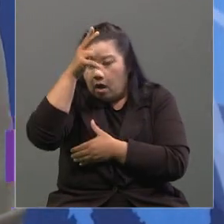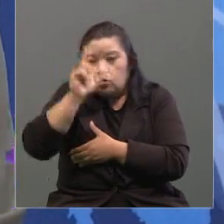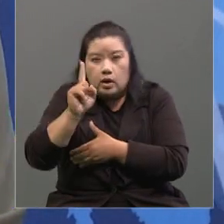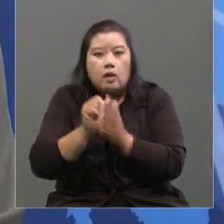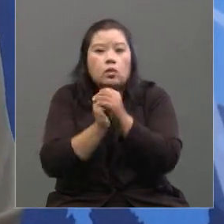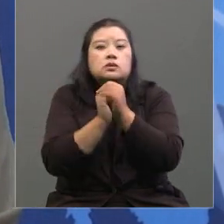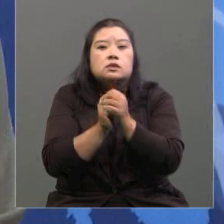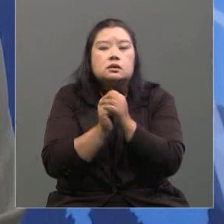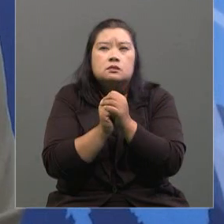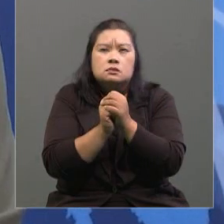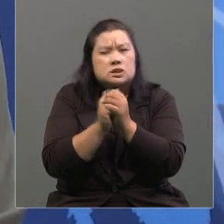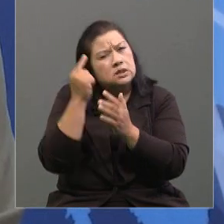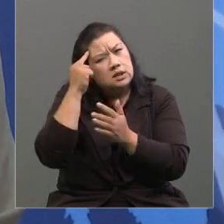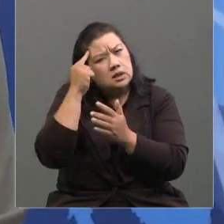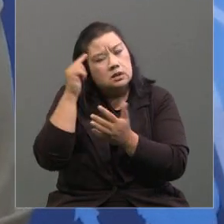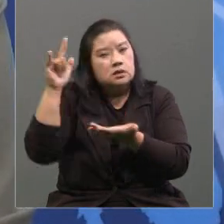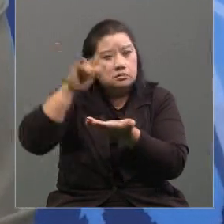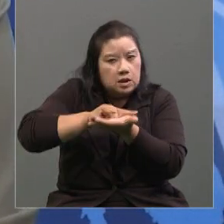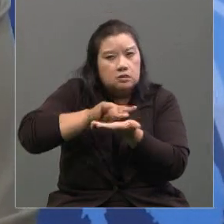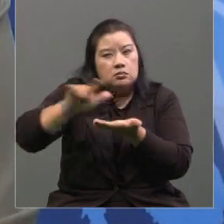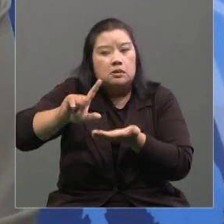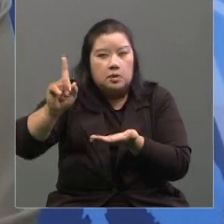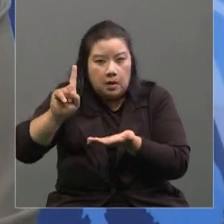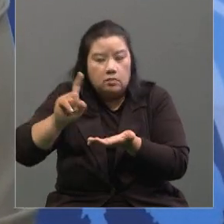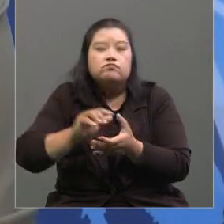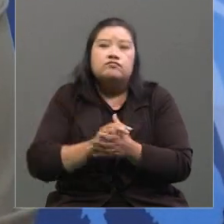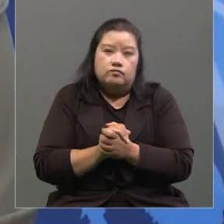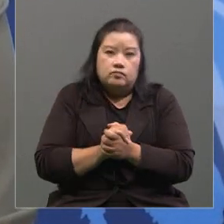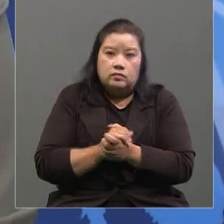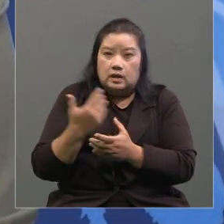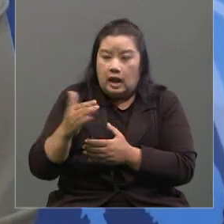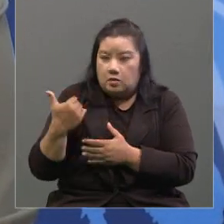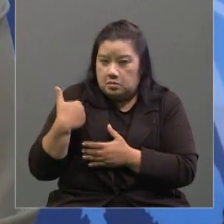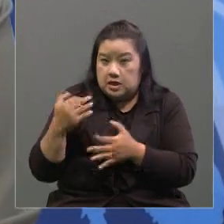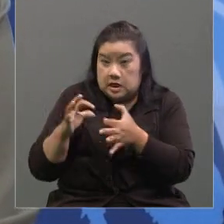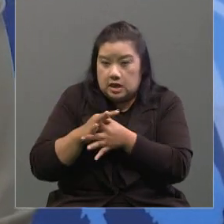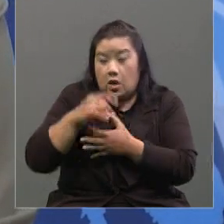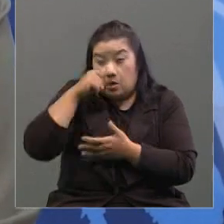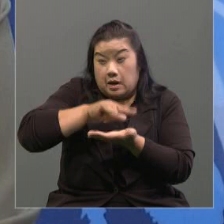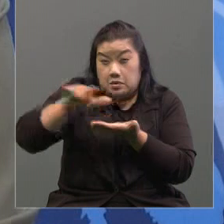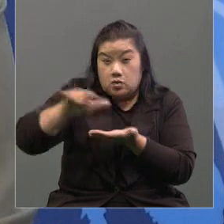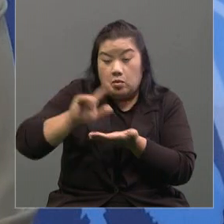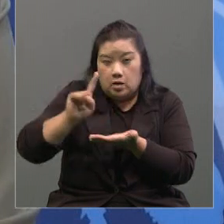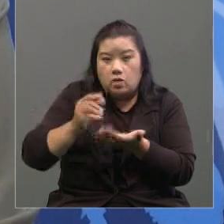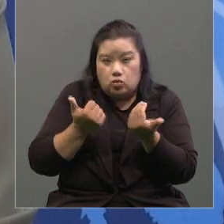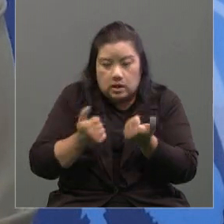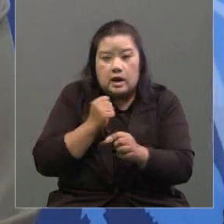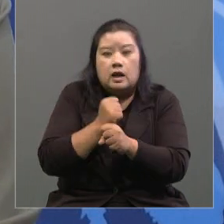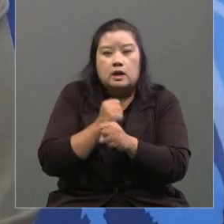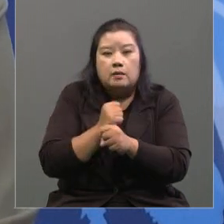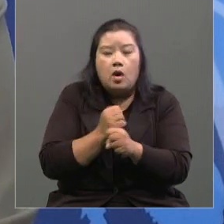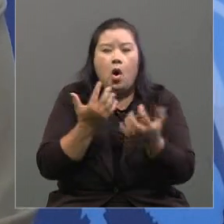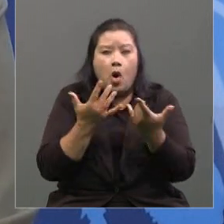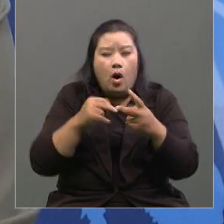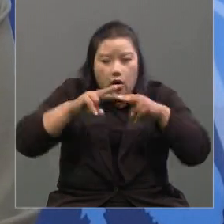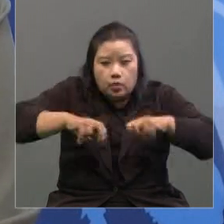การเข้ามาเป็นอย่างไรแล้วก็การดำเนินการในส่วนที่เกี่ยวกับเรื่องของการเดินทางเข้าออกเป็นอย่างไรเนี่ยกำลังดำเนินการอยู่แล้วก็อยู่ระหว่างการ